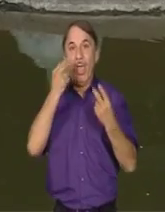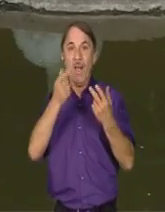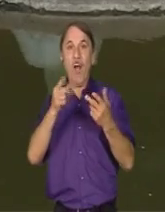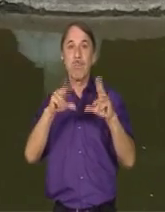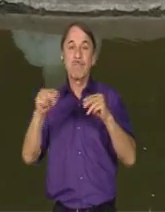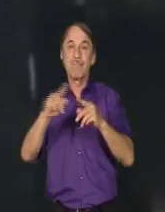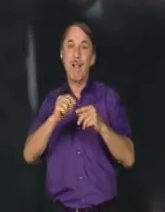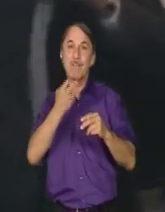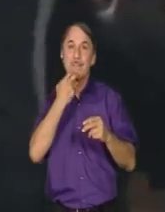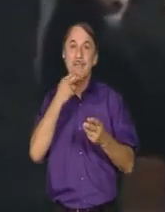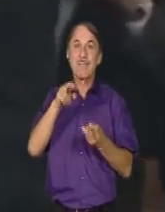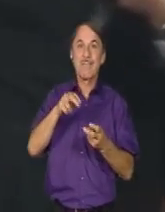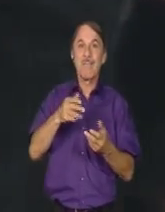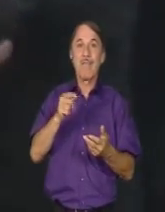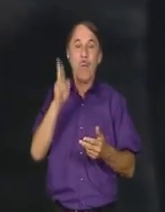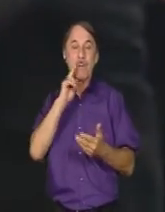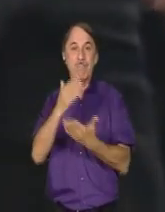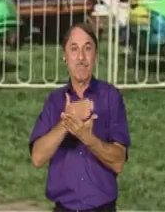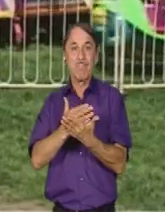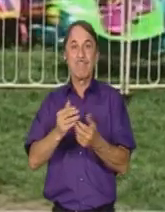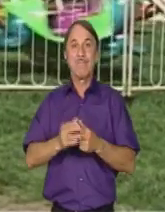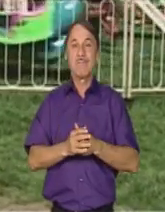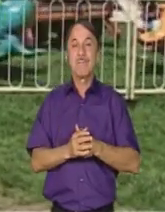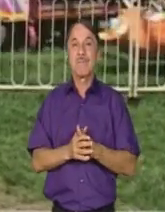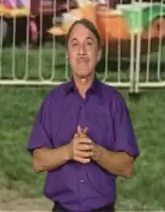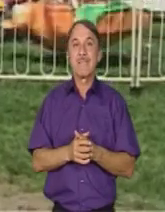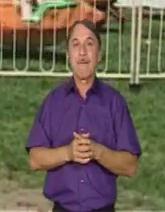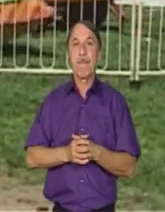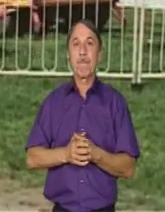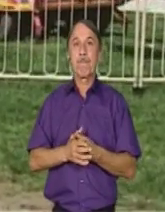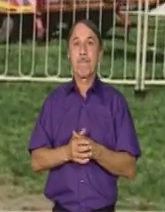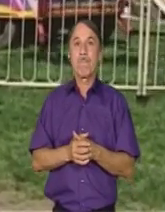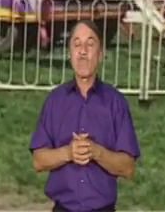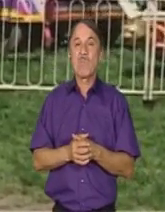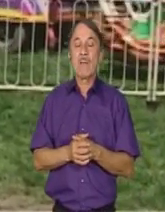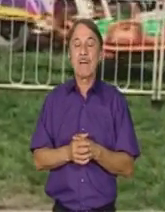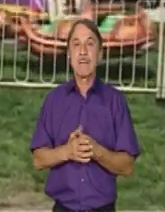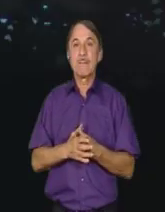pitanju ljubav, sport, politika ili običan svakodnevni život.